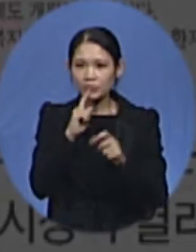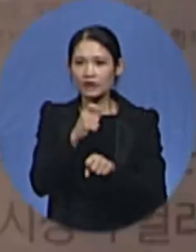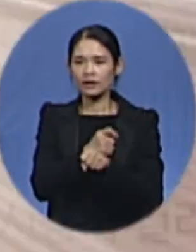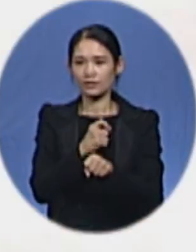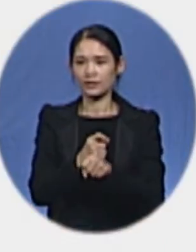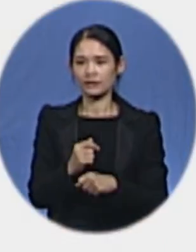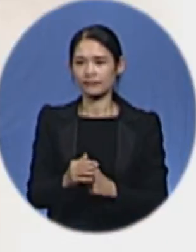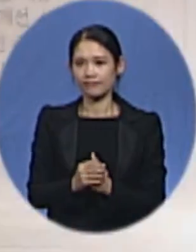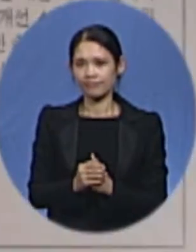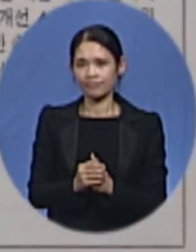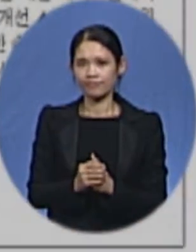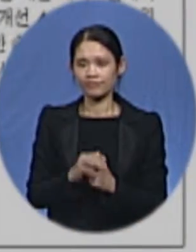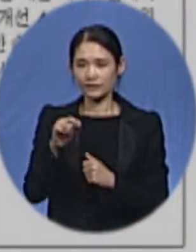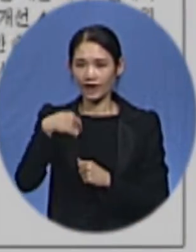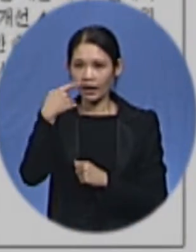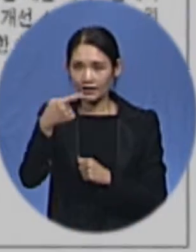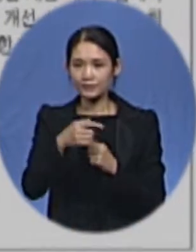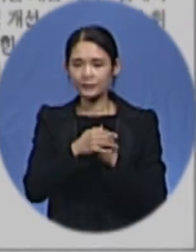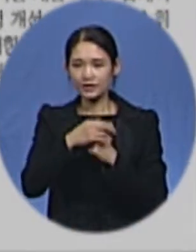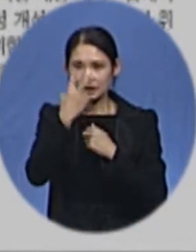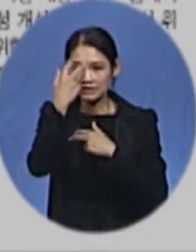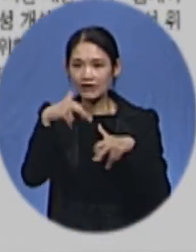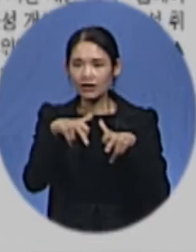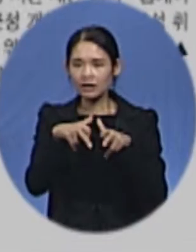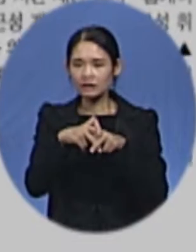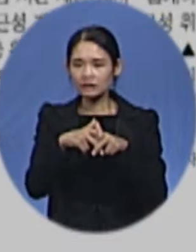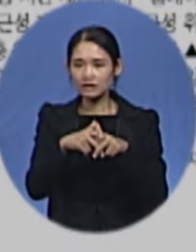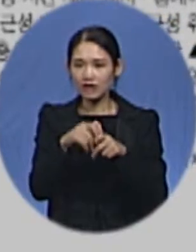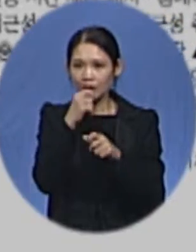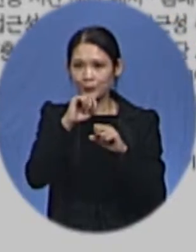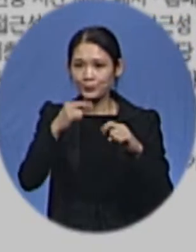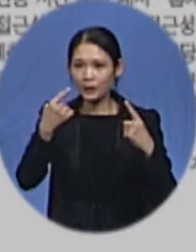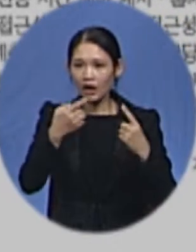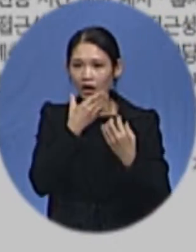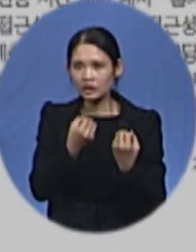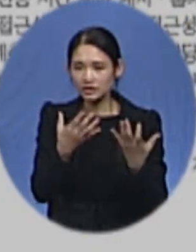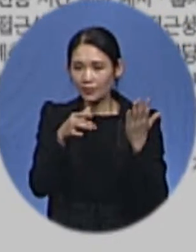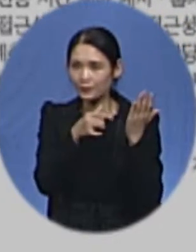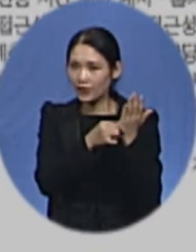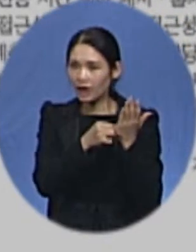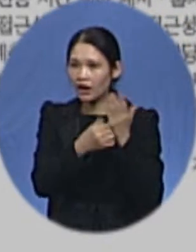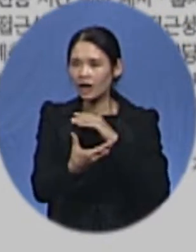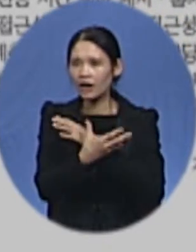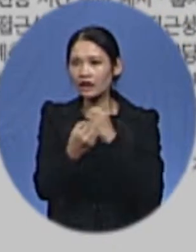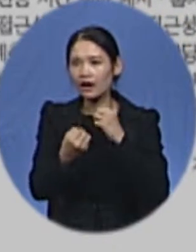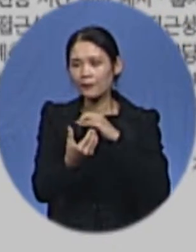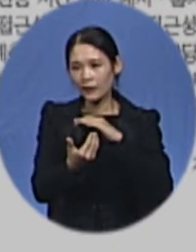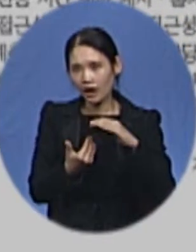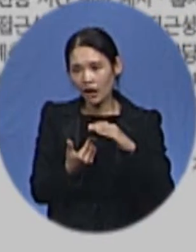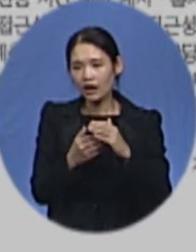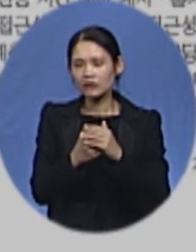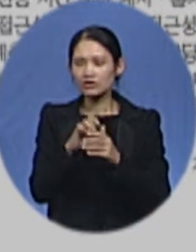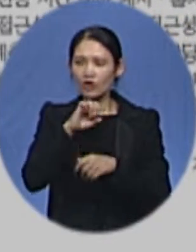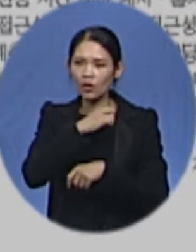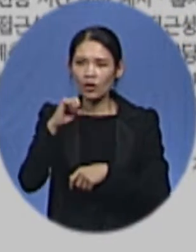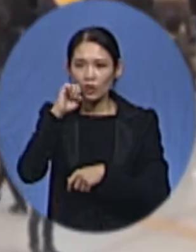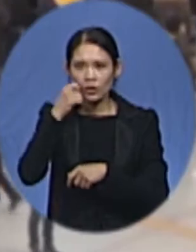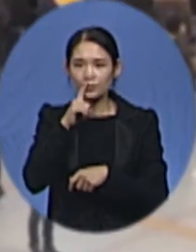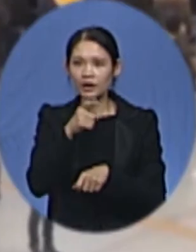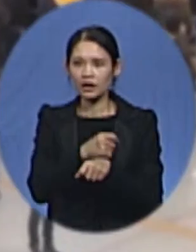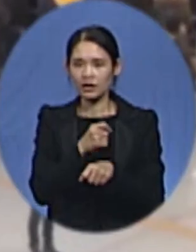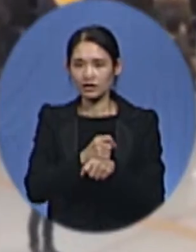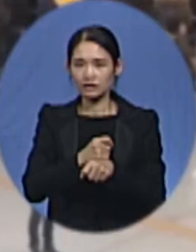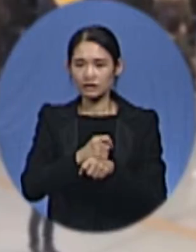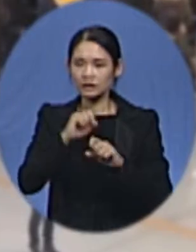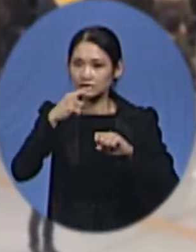보도입니다. 다음 소식은 시각장애인이 명절 열차 승차권 예매 시 어려움을 겪고 있다는 소식입니다.